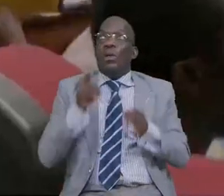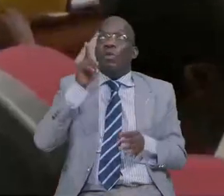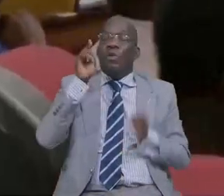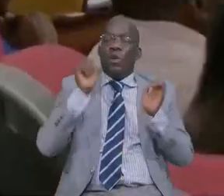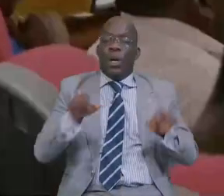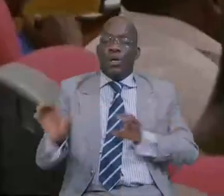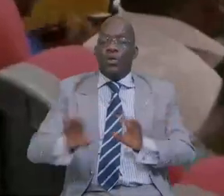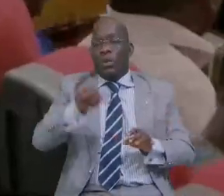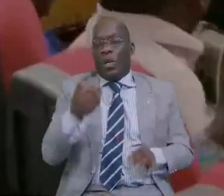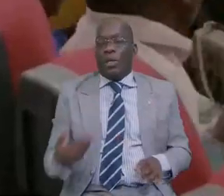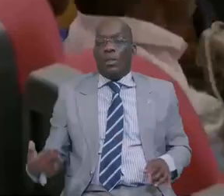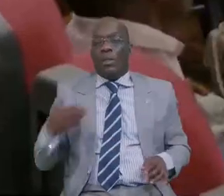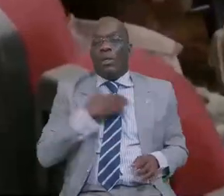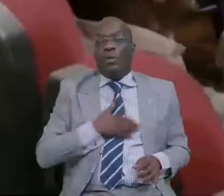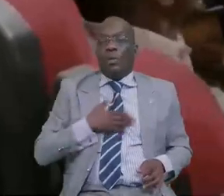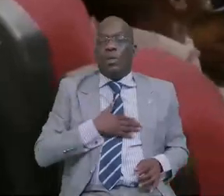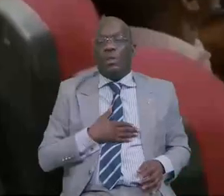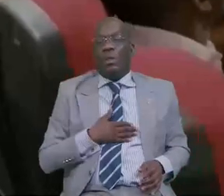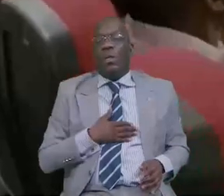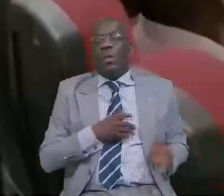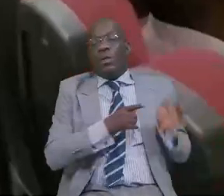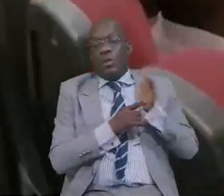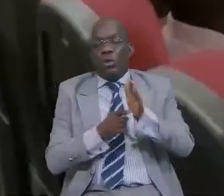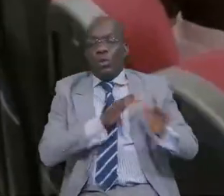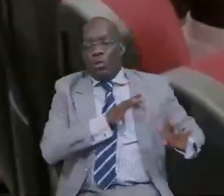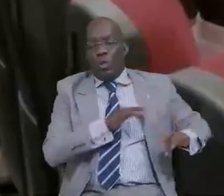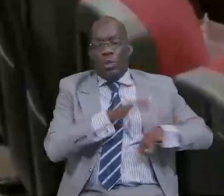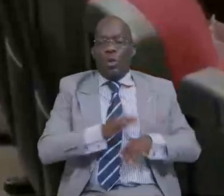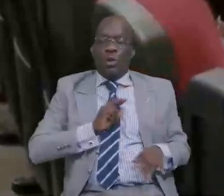chose, aie pitié de nous.